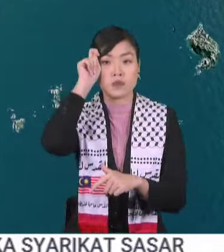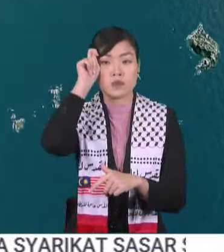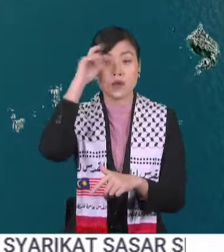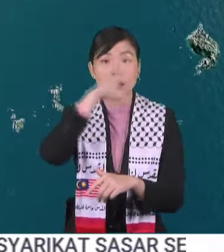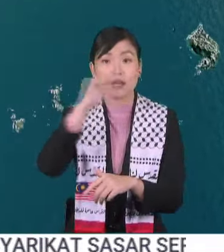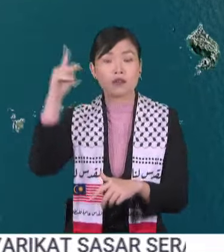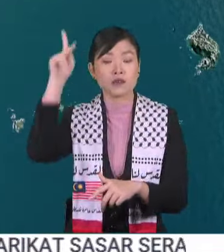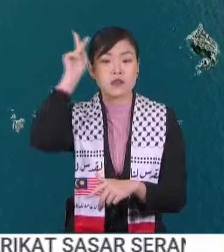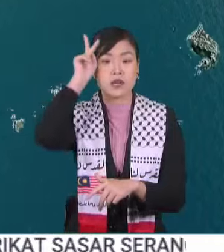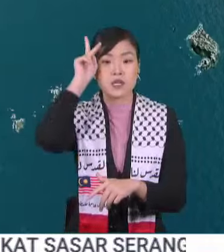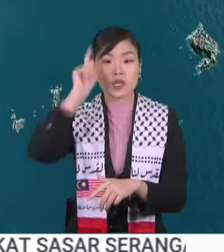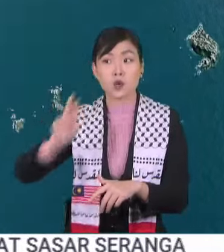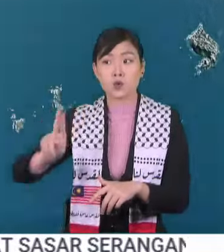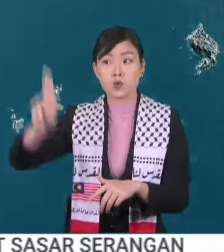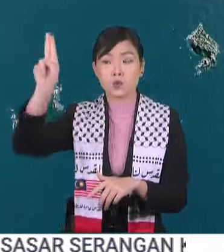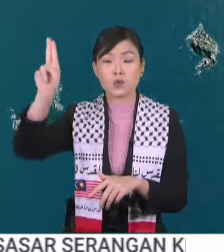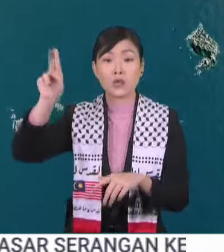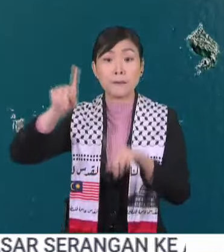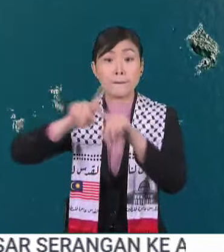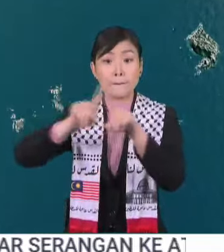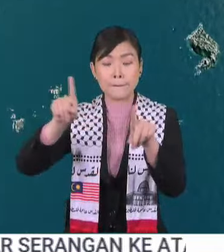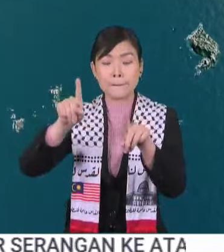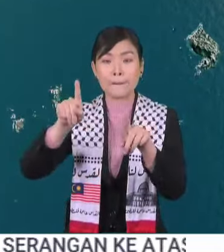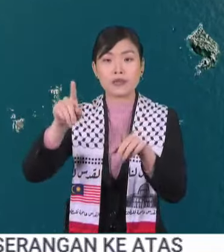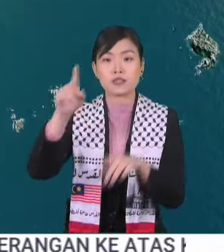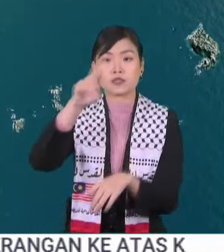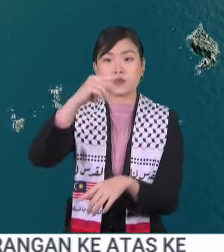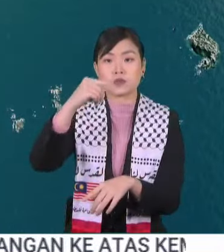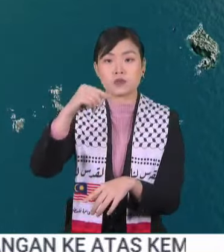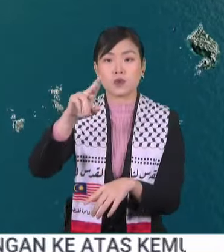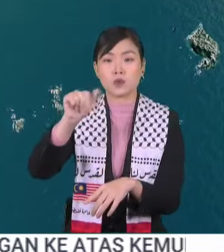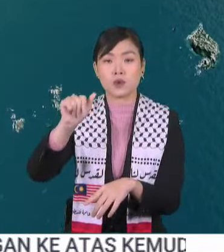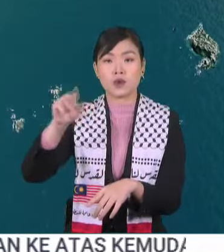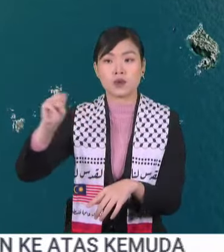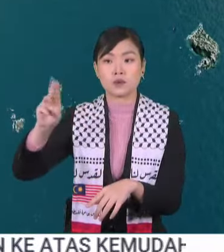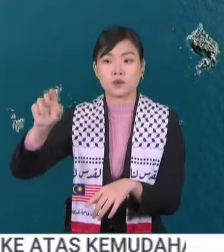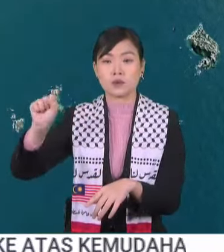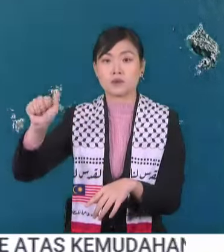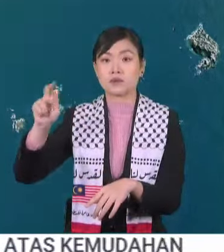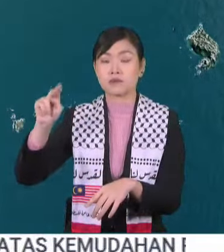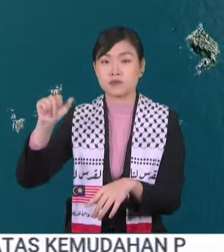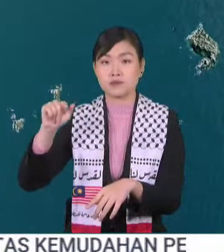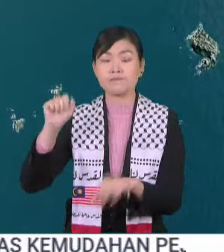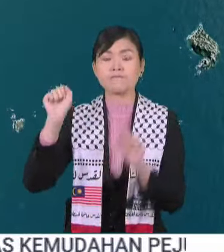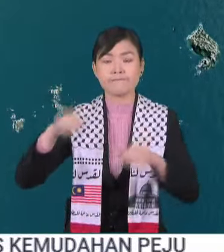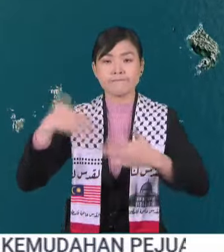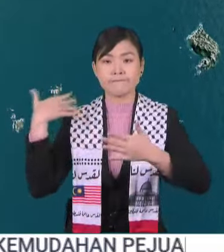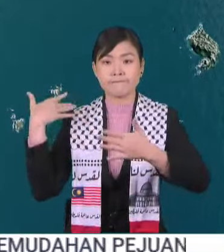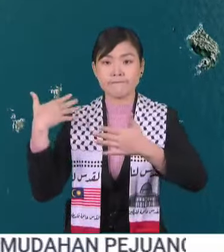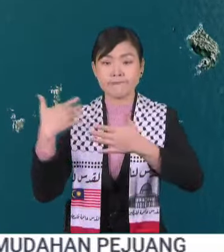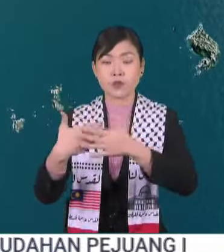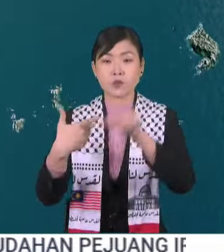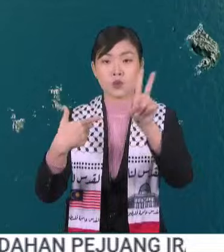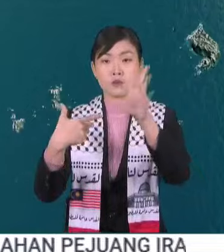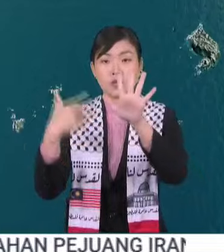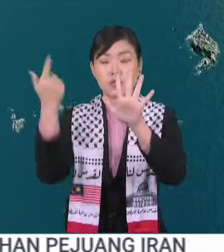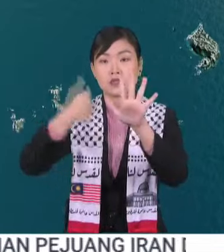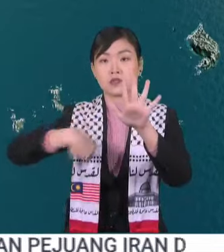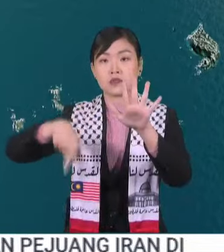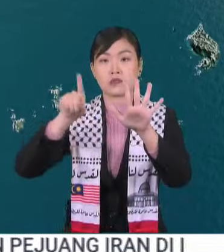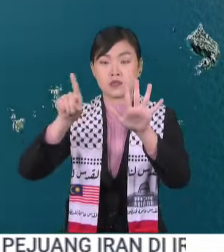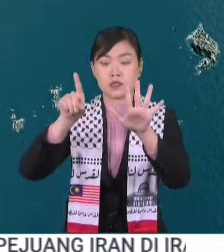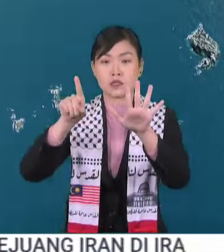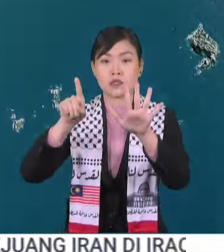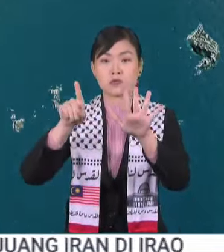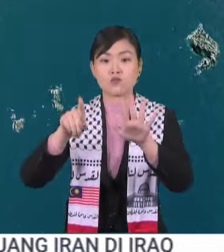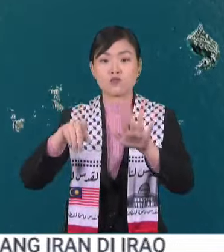Kelantan di bahagian Utara kecuali di gua musang amaran ini pula boleh berlanjutan sehingga 25 Januari iaitu sehingga ke hari esok dan keadaan